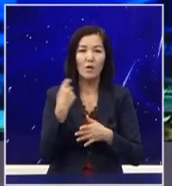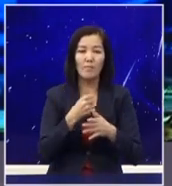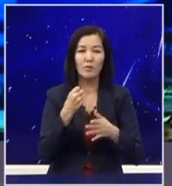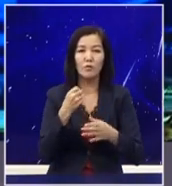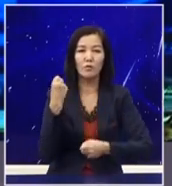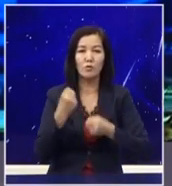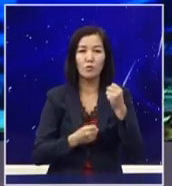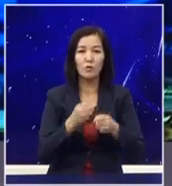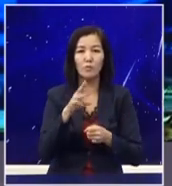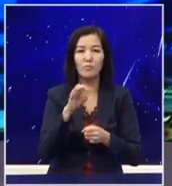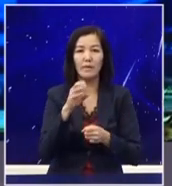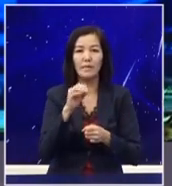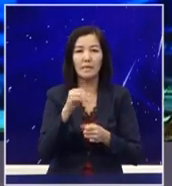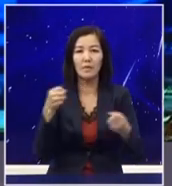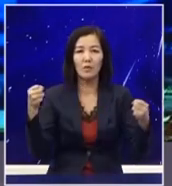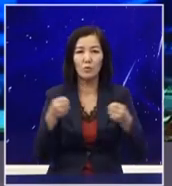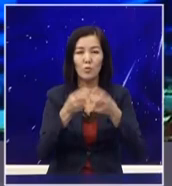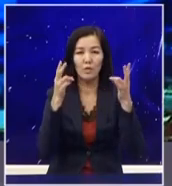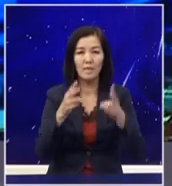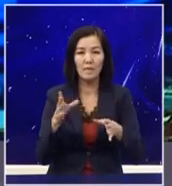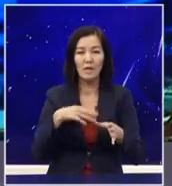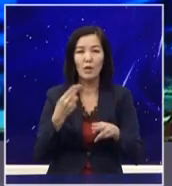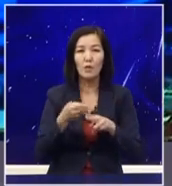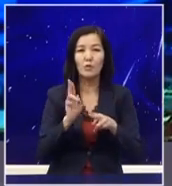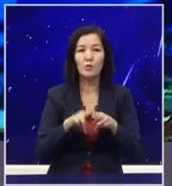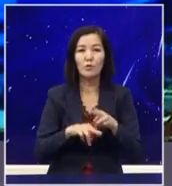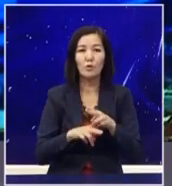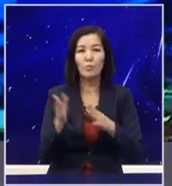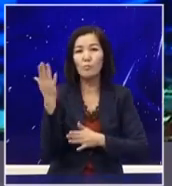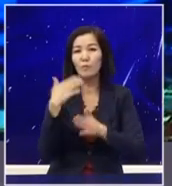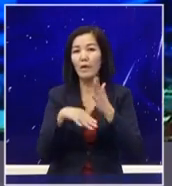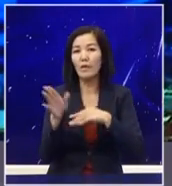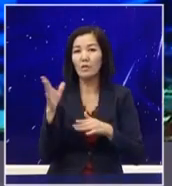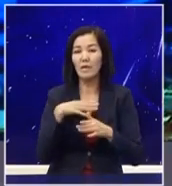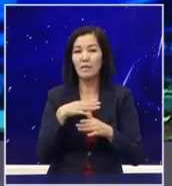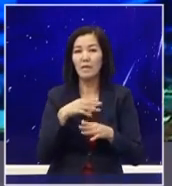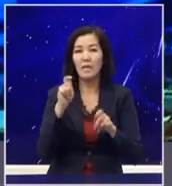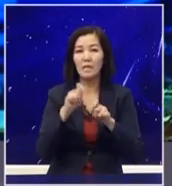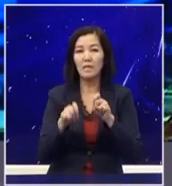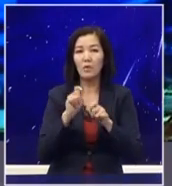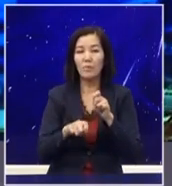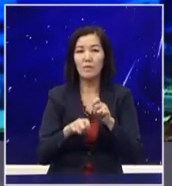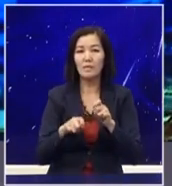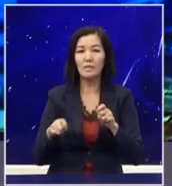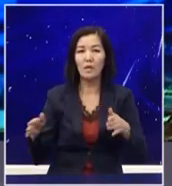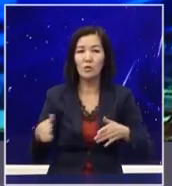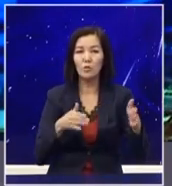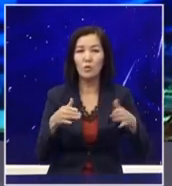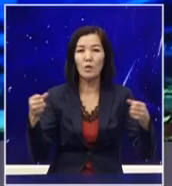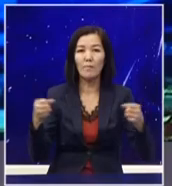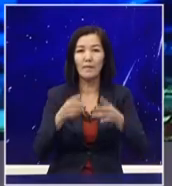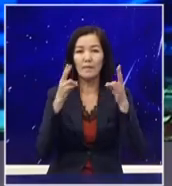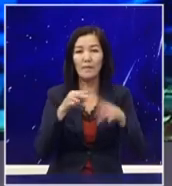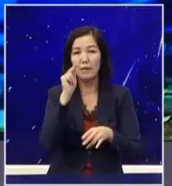күйінде жүргізіп, Mercedes-Benz көлігімен соқтығысқан. Сөйтіп оқиға орнынан ізін суытқан. Тергеу барысында жол апатына себепші